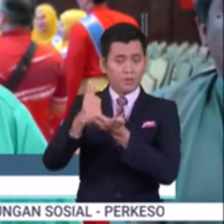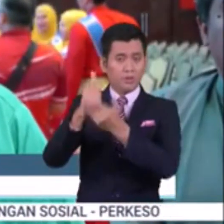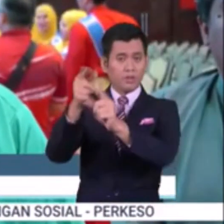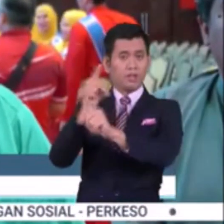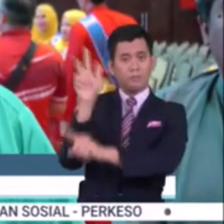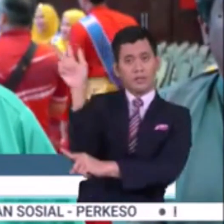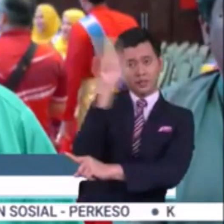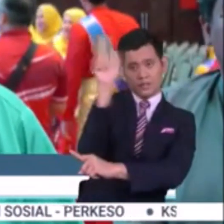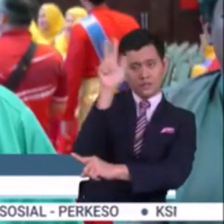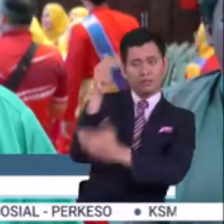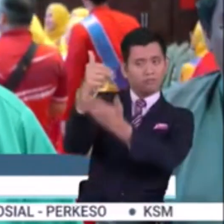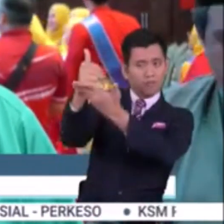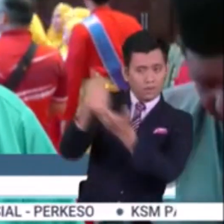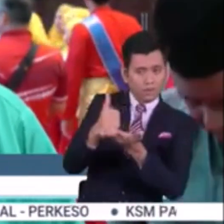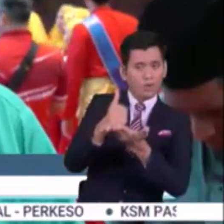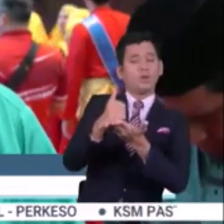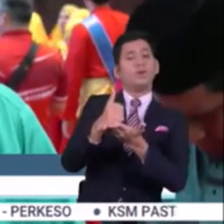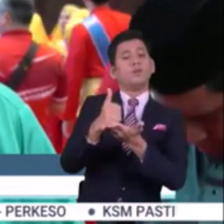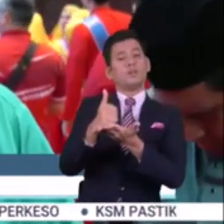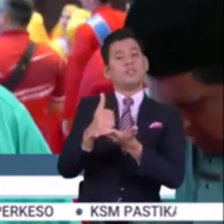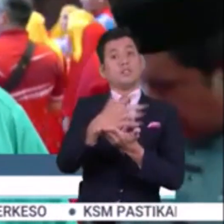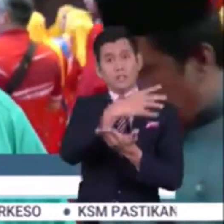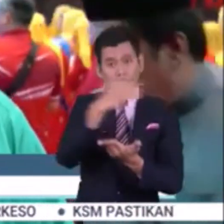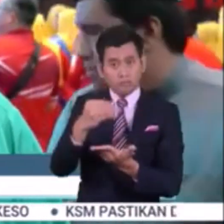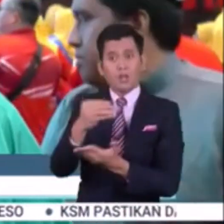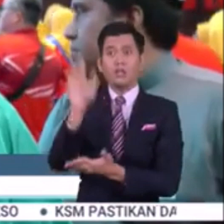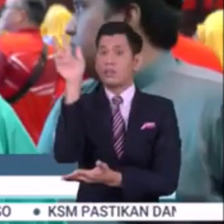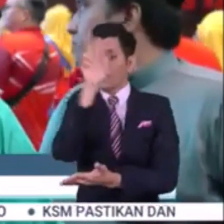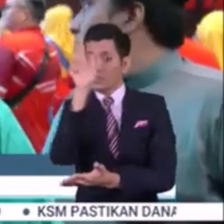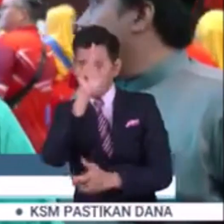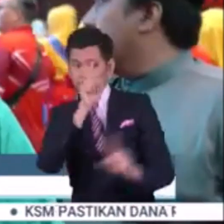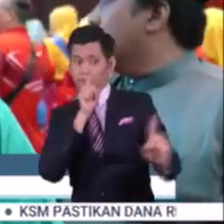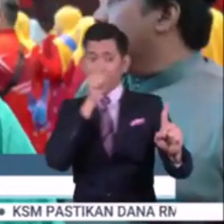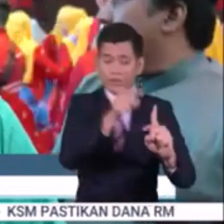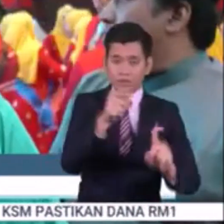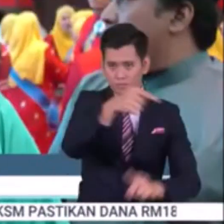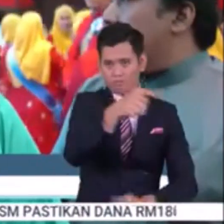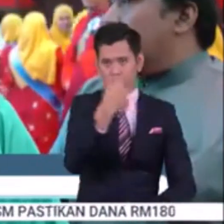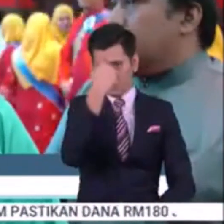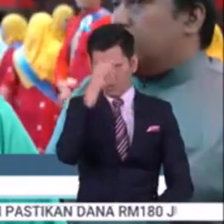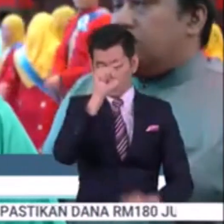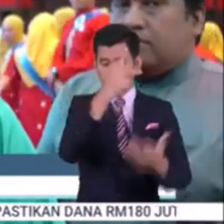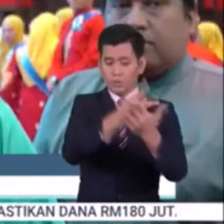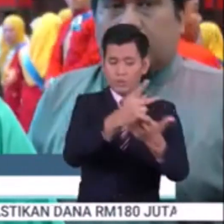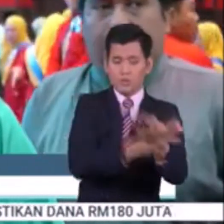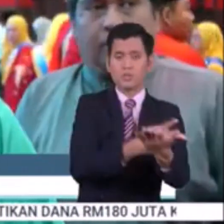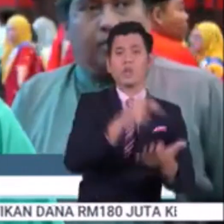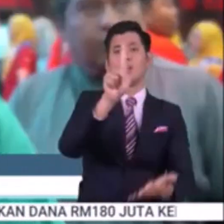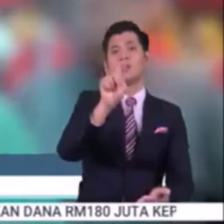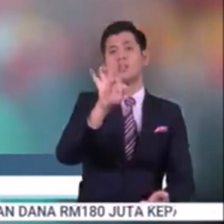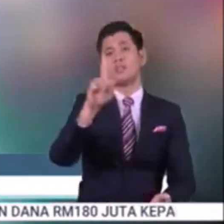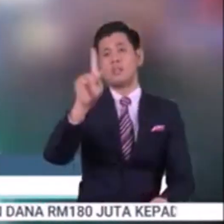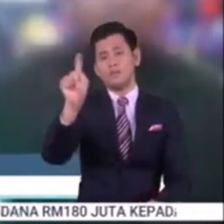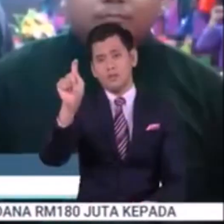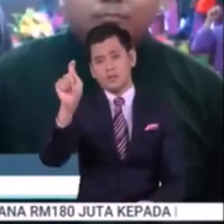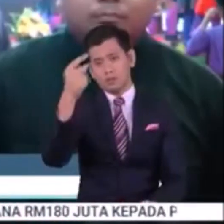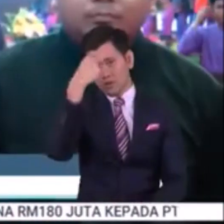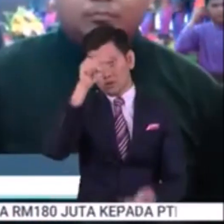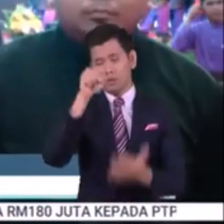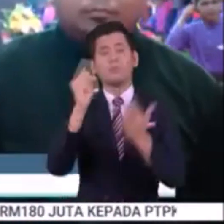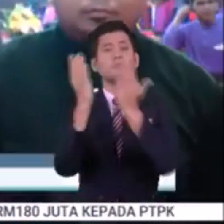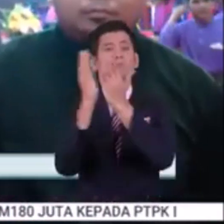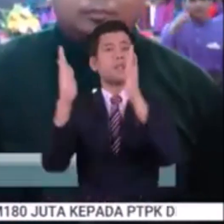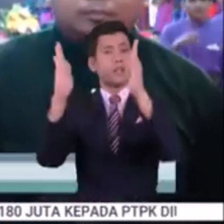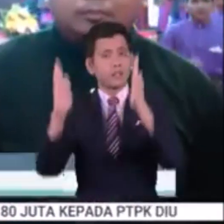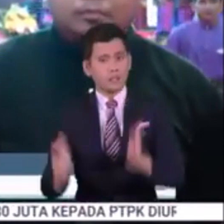kerajaan mengumumkan untuk pengkhususan untuk TVET pula, untuk kemahiran anak-anak tadi, ini sesuatu langkah yang cukup baik. Syukur